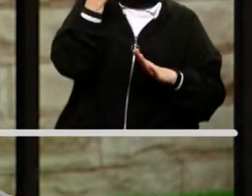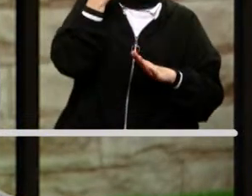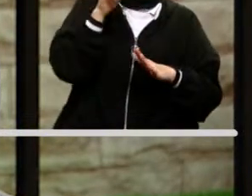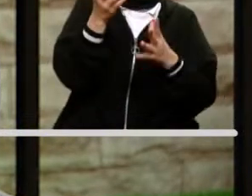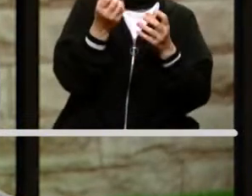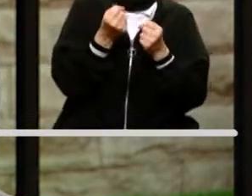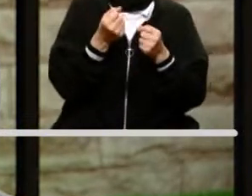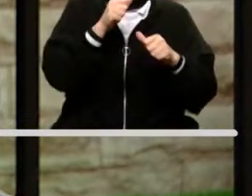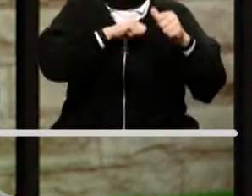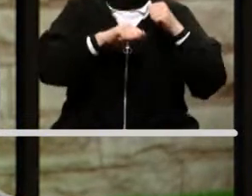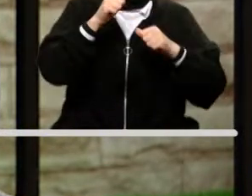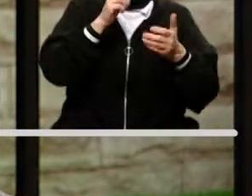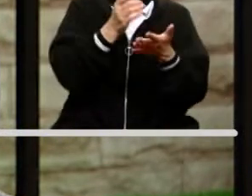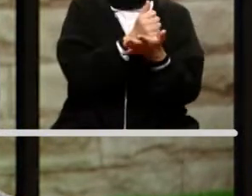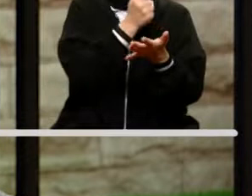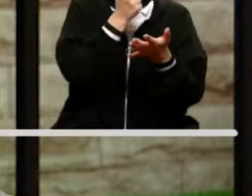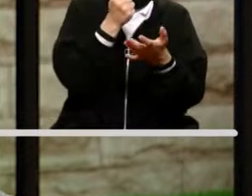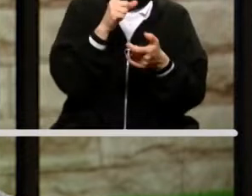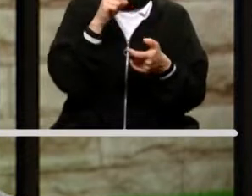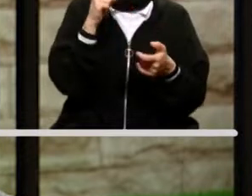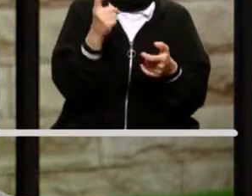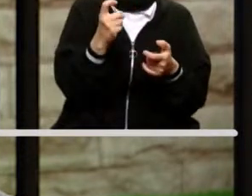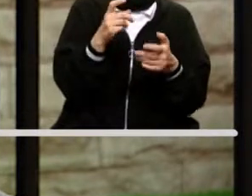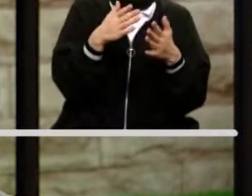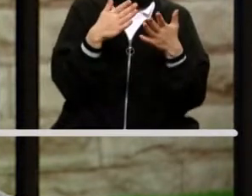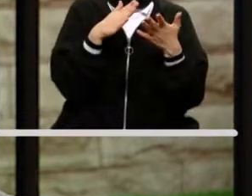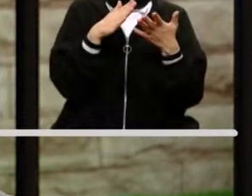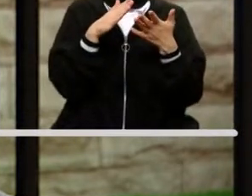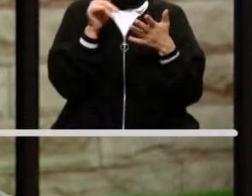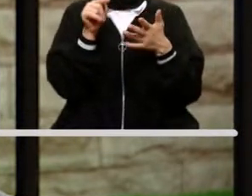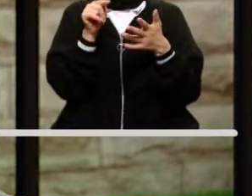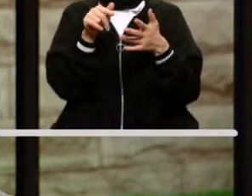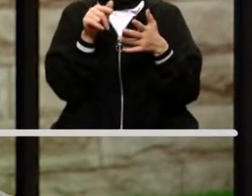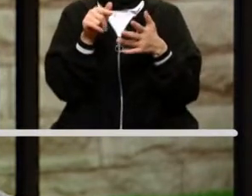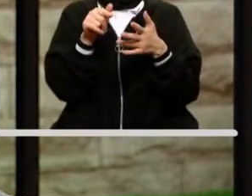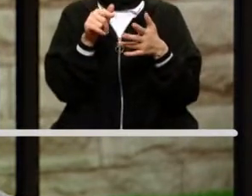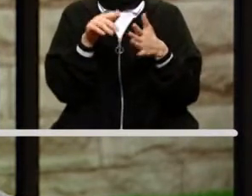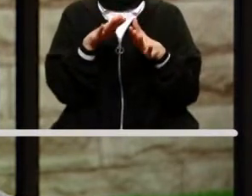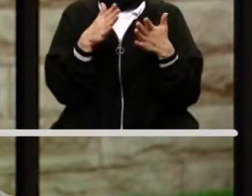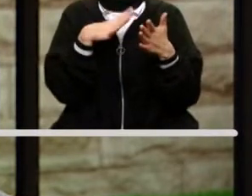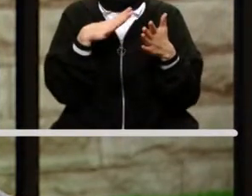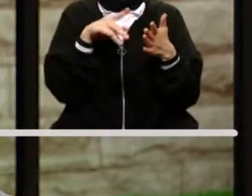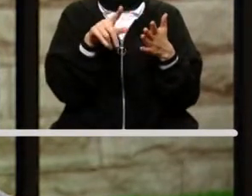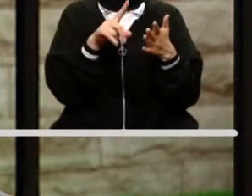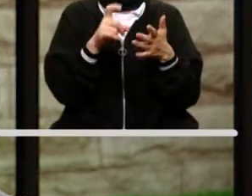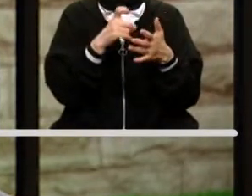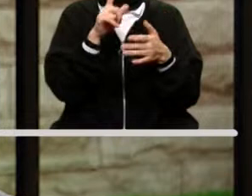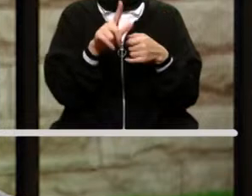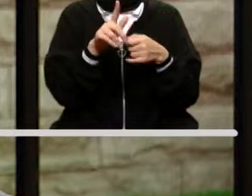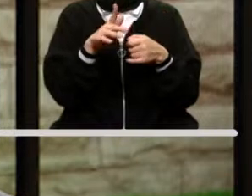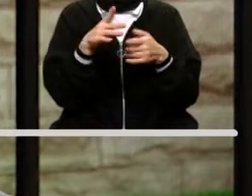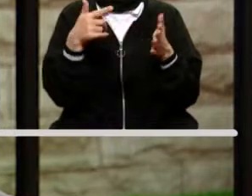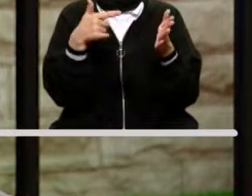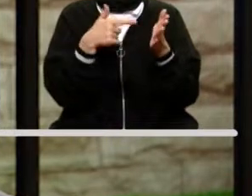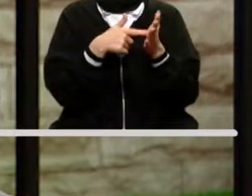üniversiteyi kazanmak mıdır? Yoksa bir toplantıda ve bizim oğlan şundan 100 aldı demek midir? Amaç bir misafire hoş